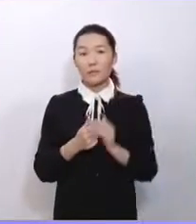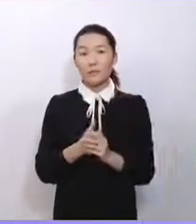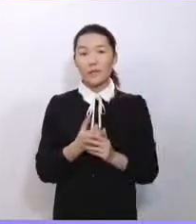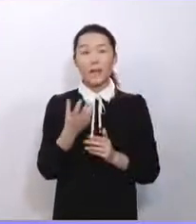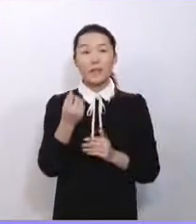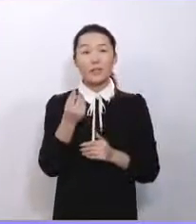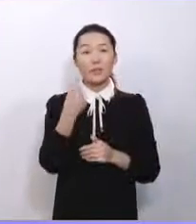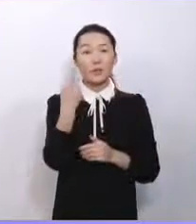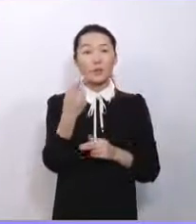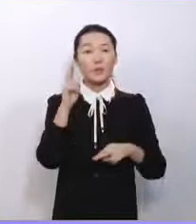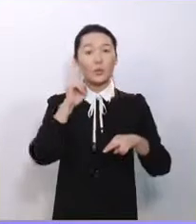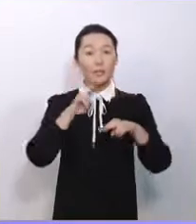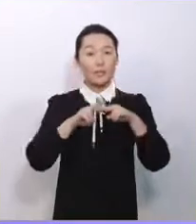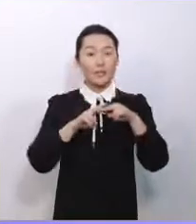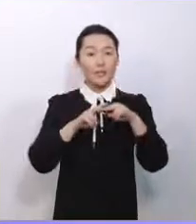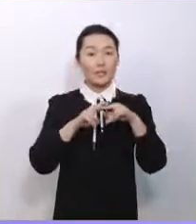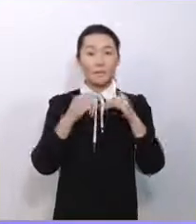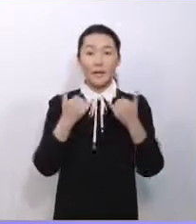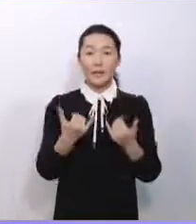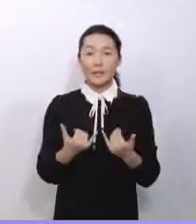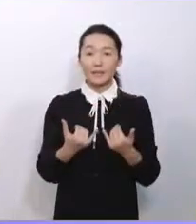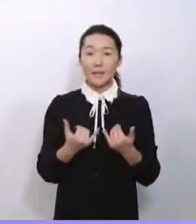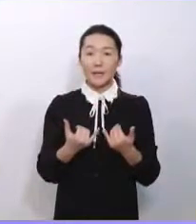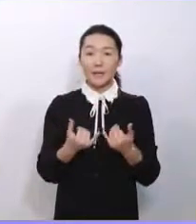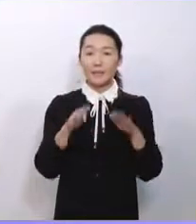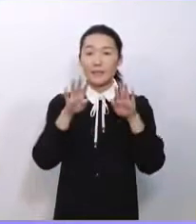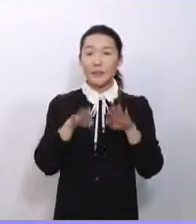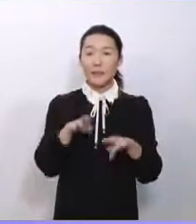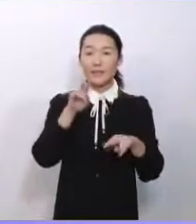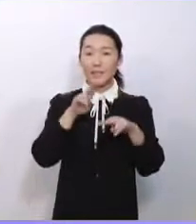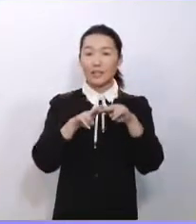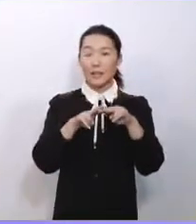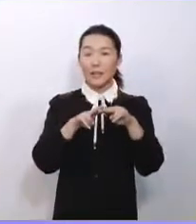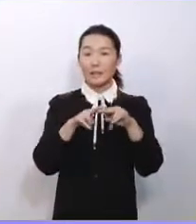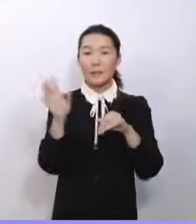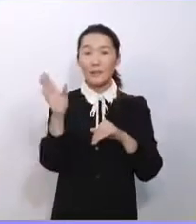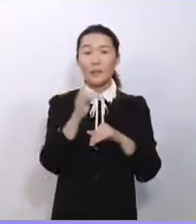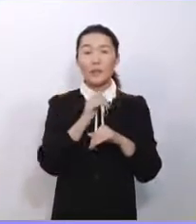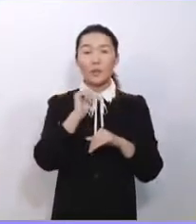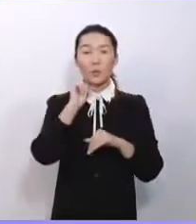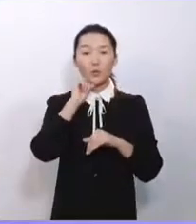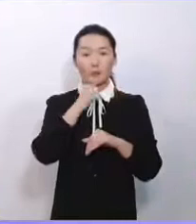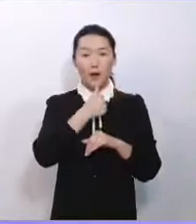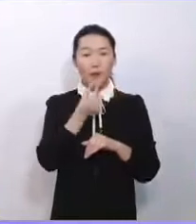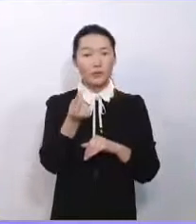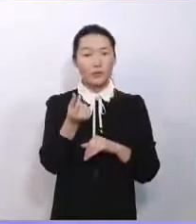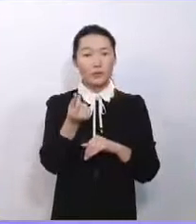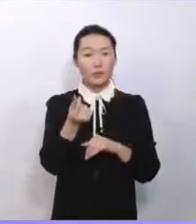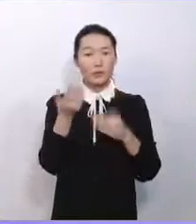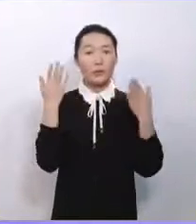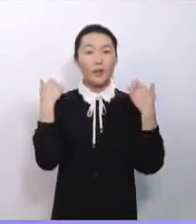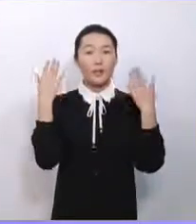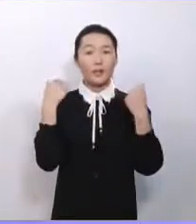еще разок присядем, а теперь на место сядем. Мы устали чуточку.